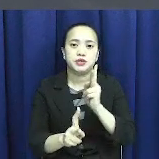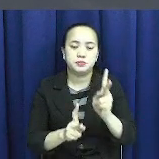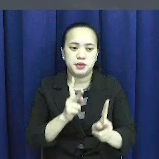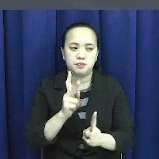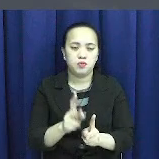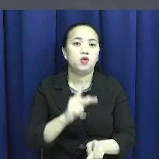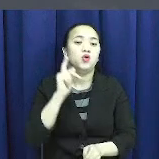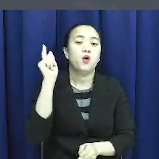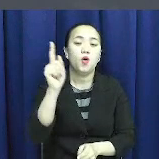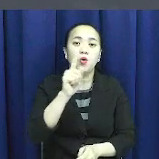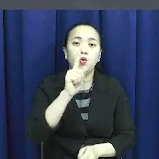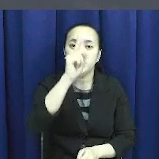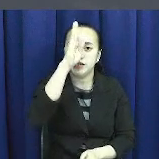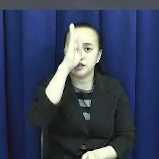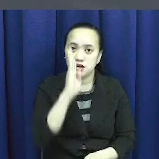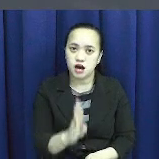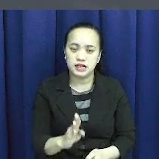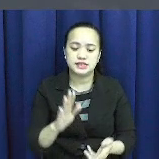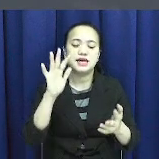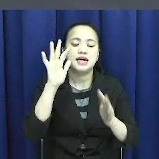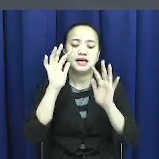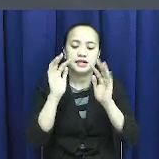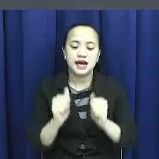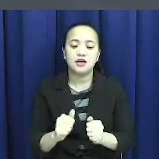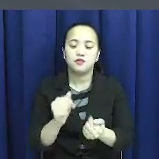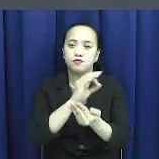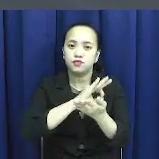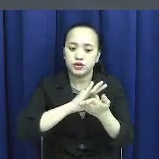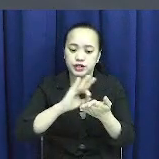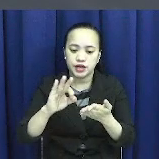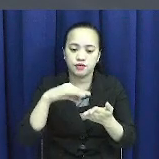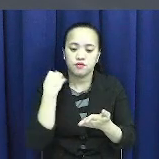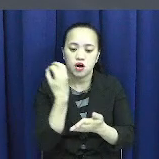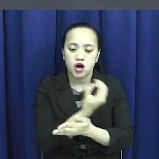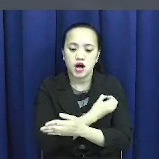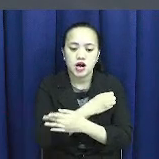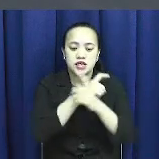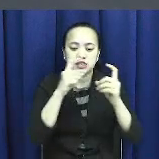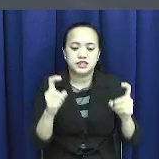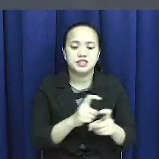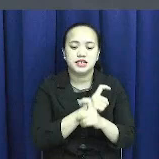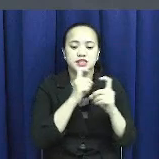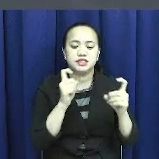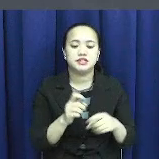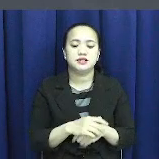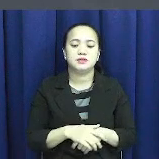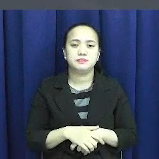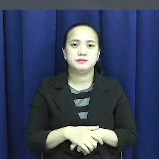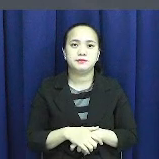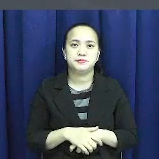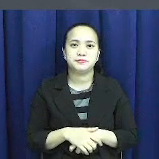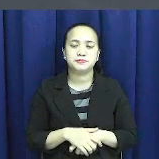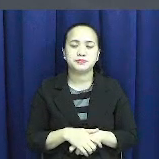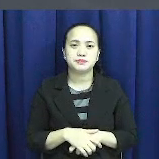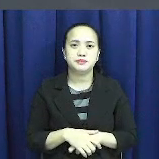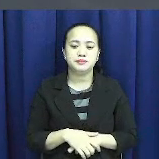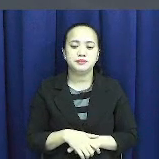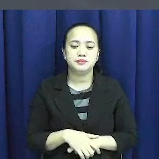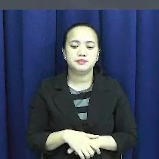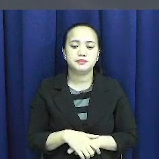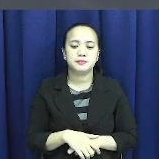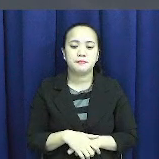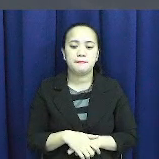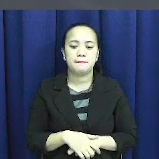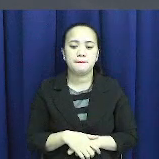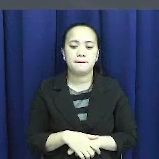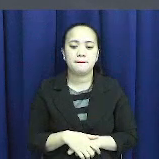mo yung iyong kasalanan doon sa isang tao na wala ka namang kasalanan sa kanya, tapos siya yung